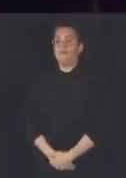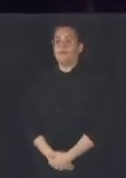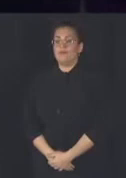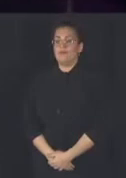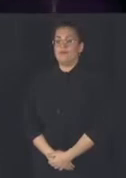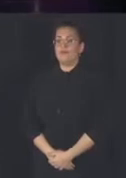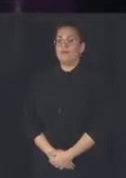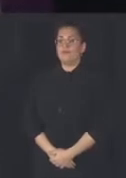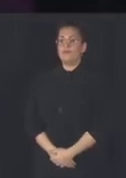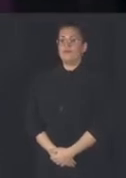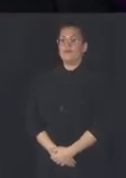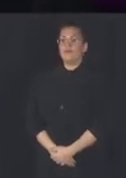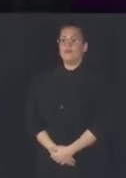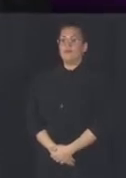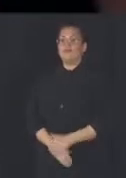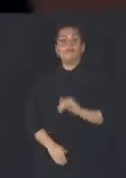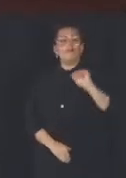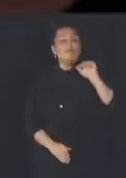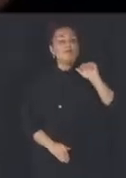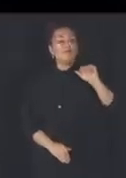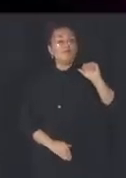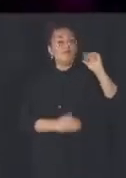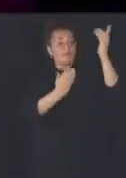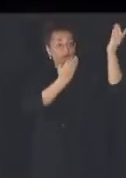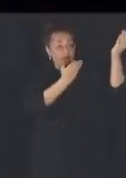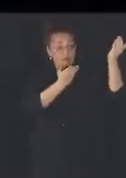Je vais inviter Yuna Maret auprès de moi.